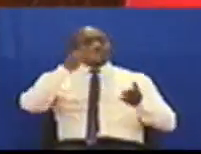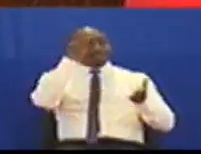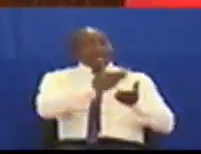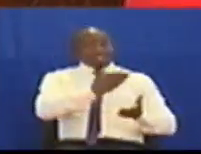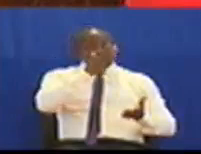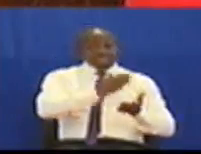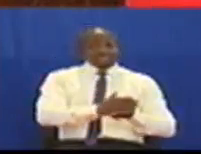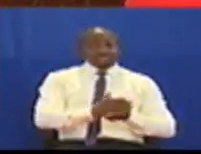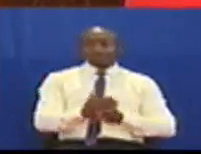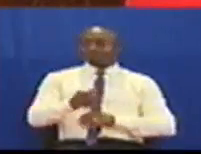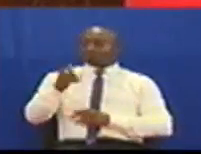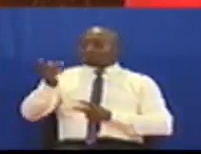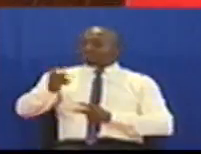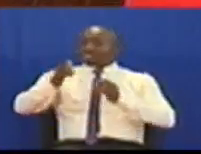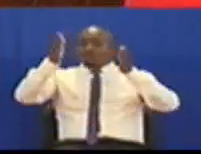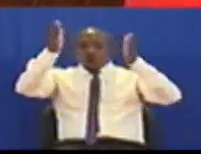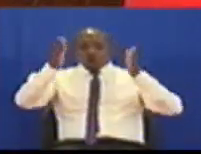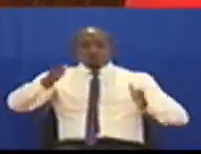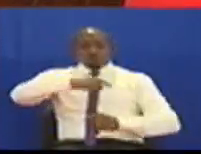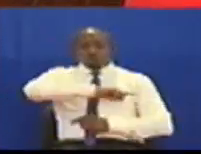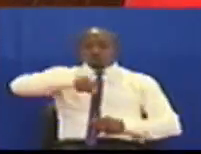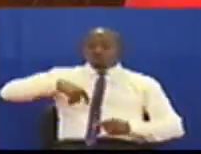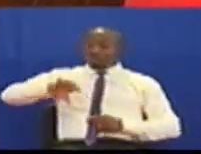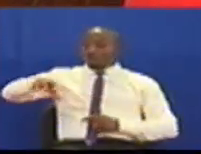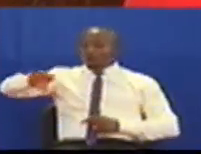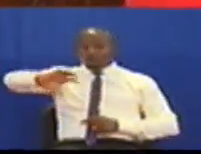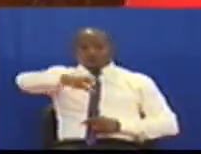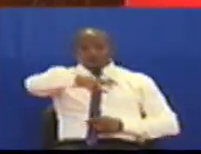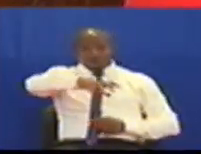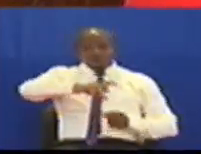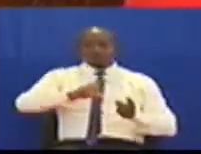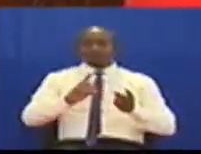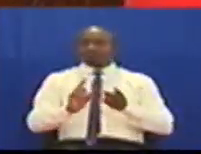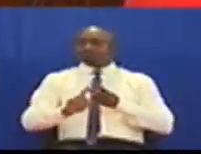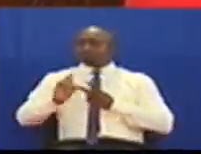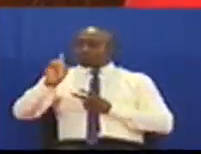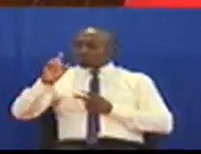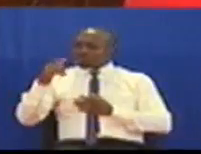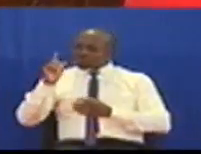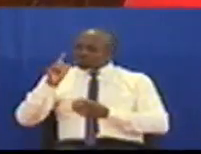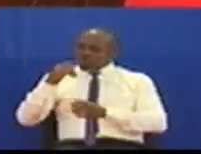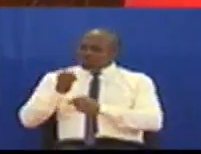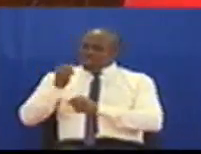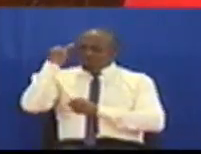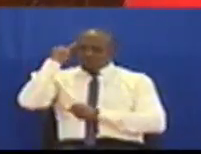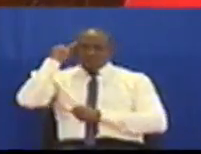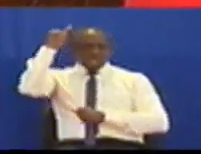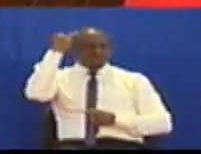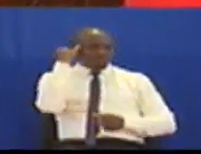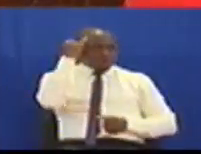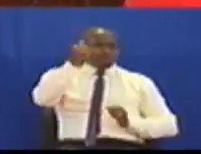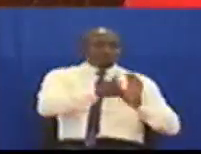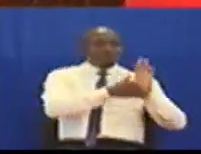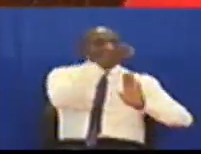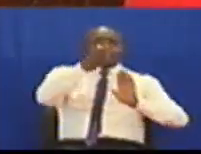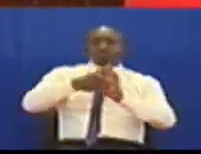sasa hata wakuu wetu wa mikoa wanakuwa na ubunifu mkubwa zaidi wa vyanzo vya